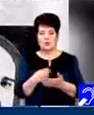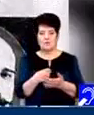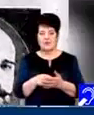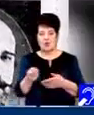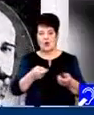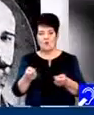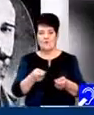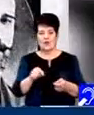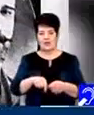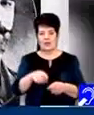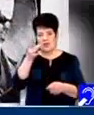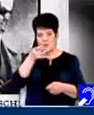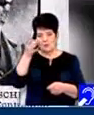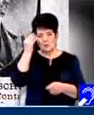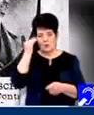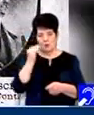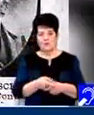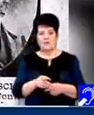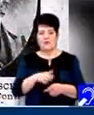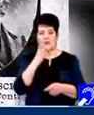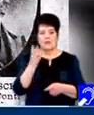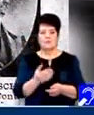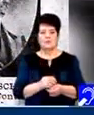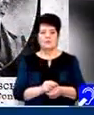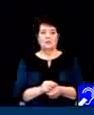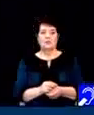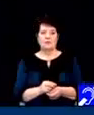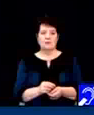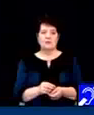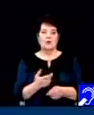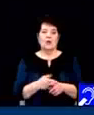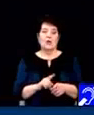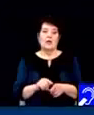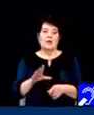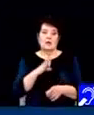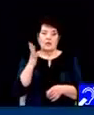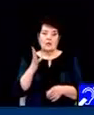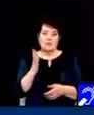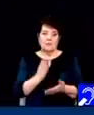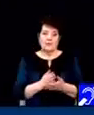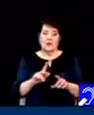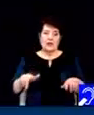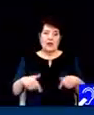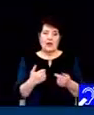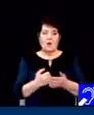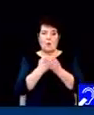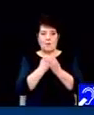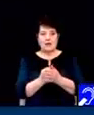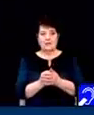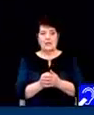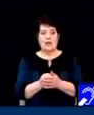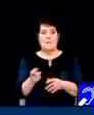guvern al Republicii Moldovenești. Țăranul, în fond, nu avea pământ. Sau avea pământ foarte puțin, insuficient pentru a crea o bază materială